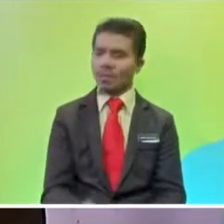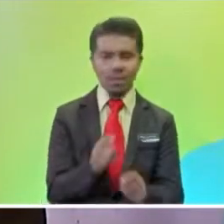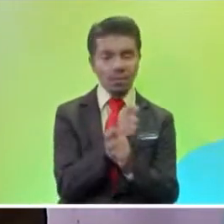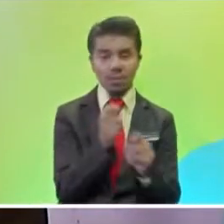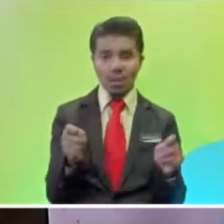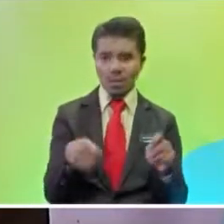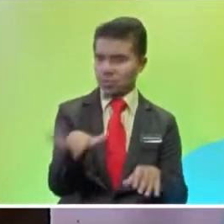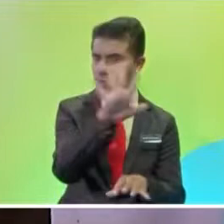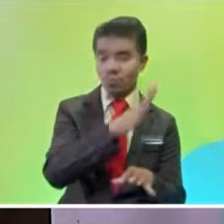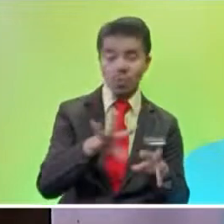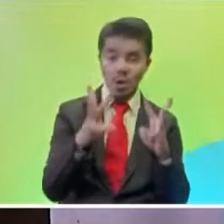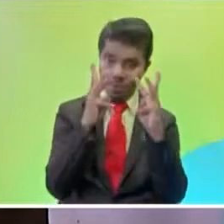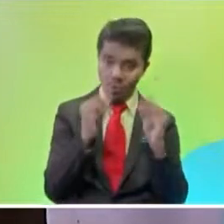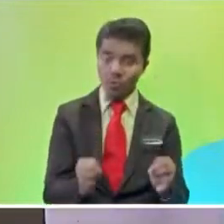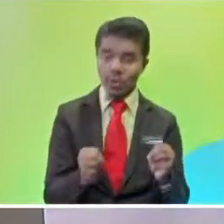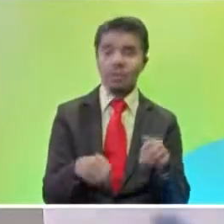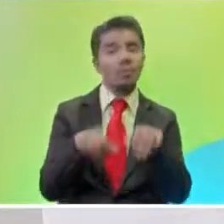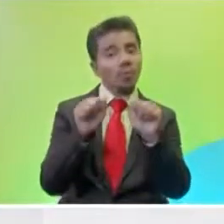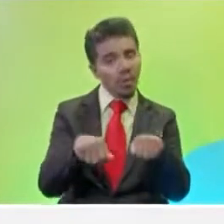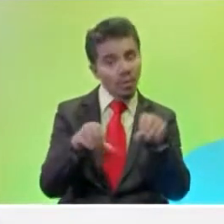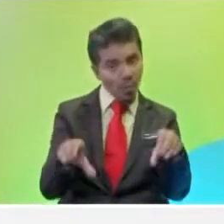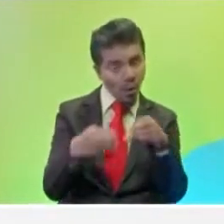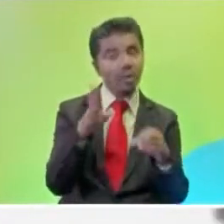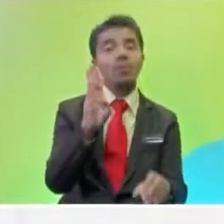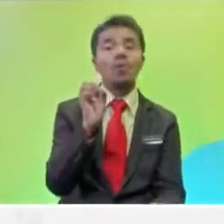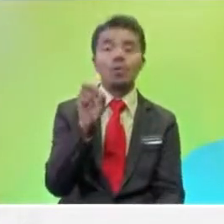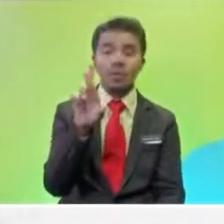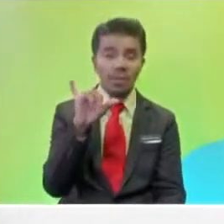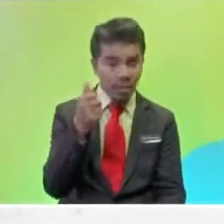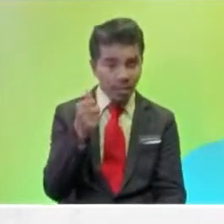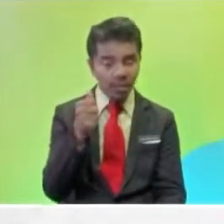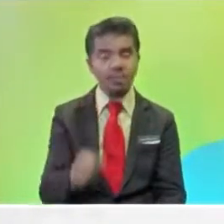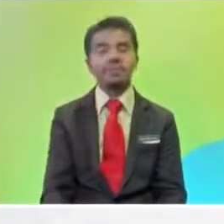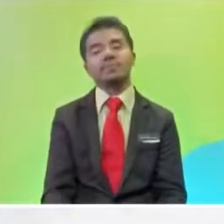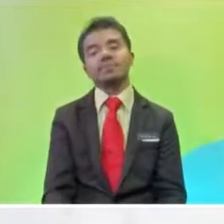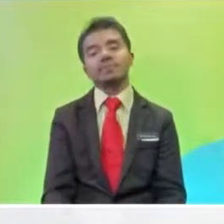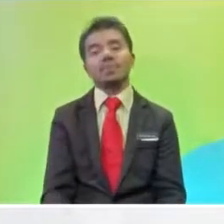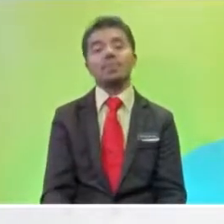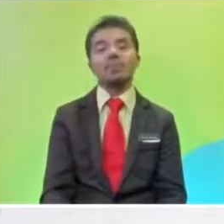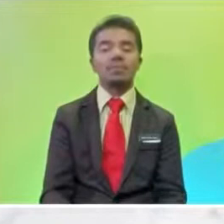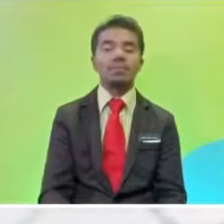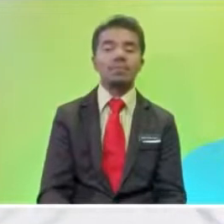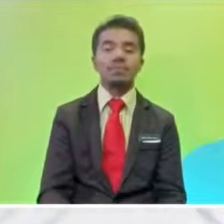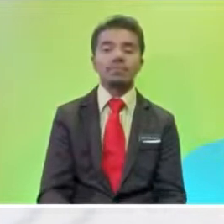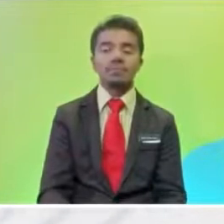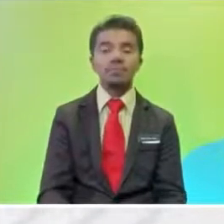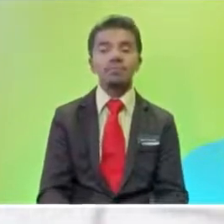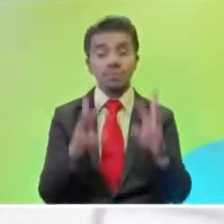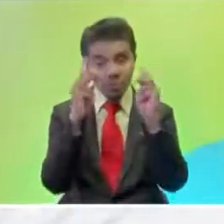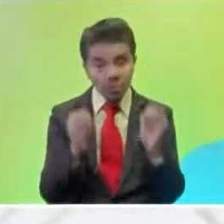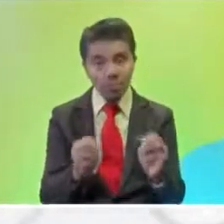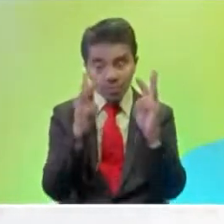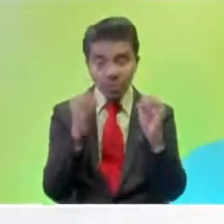Boria tapi dengan activity seperti di dehibur boriani tadi murid ini boleh mencipta